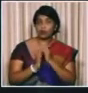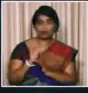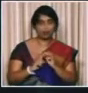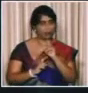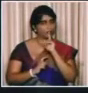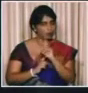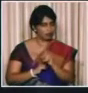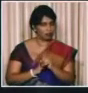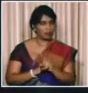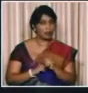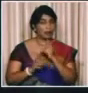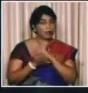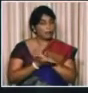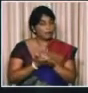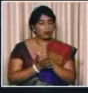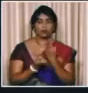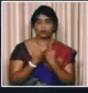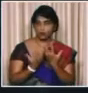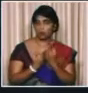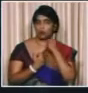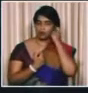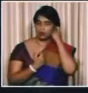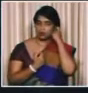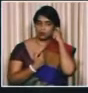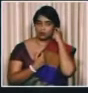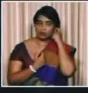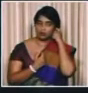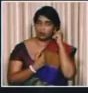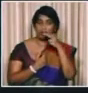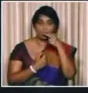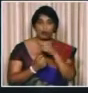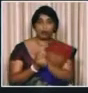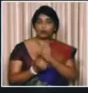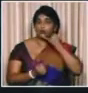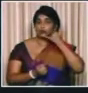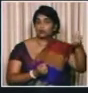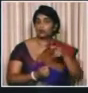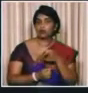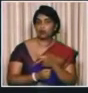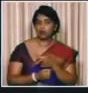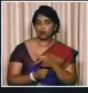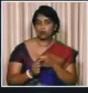සිටිනවා පැහැදිලි පරීක්ෂණයක් අවශ්‍යයි මේකට නාරායන්පිට පොලිසියට කතා කරේ කවුද ඊට පස්සේ